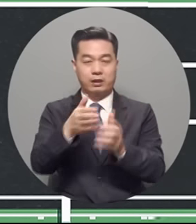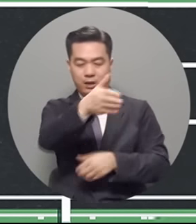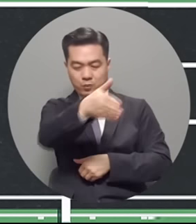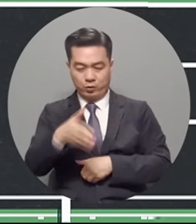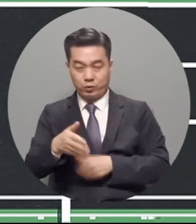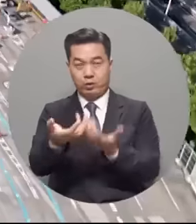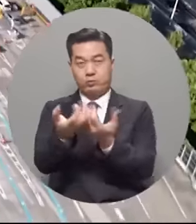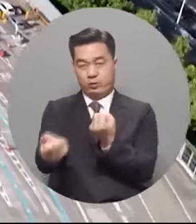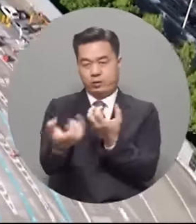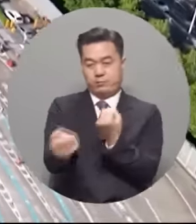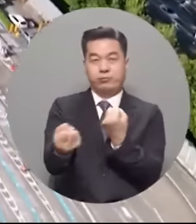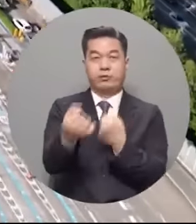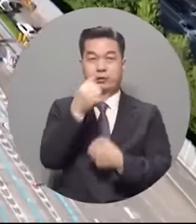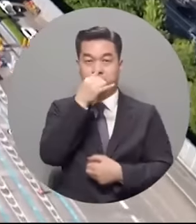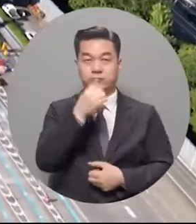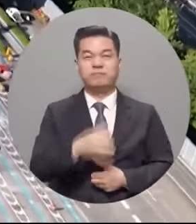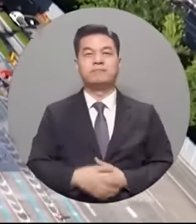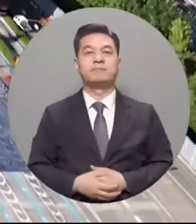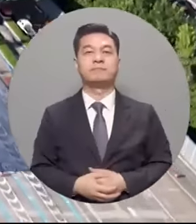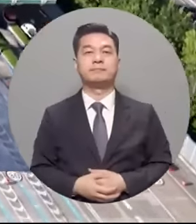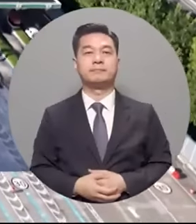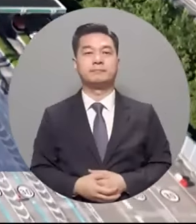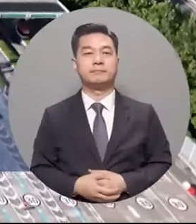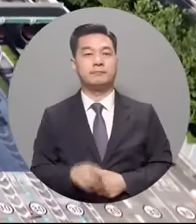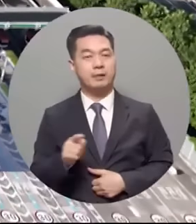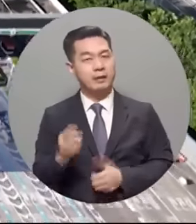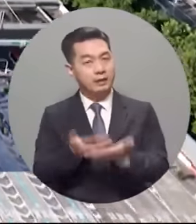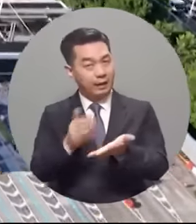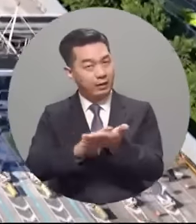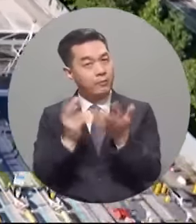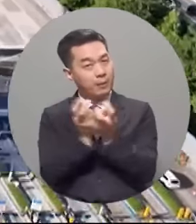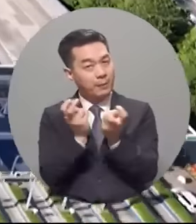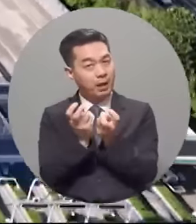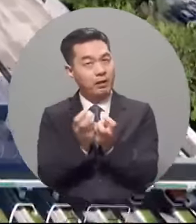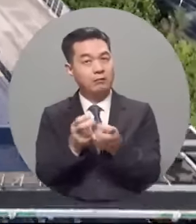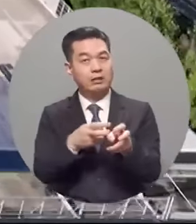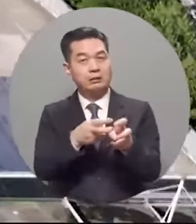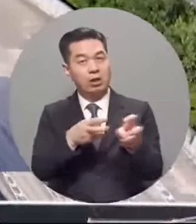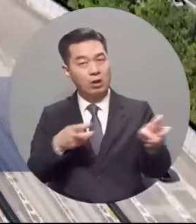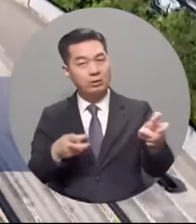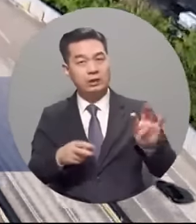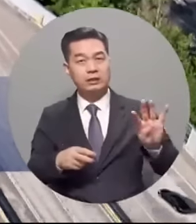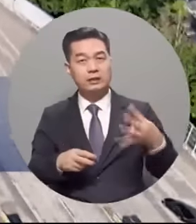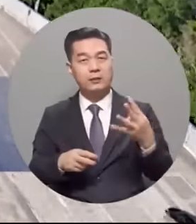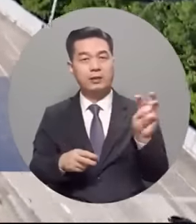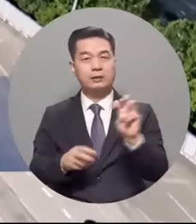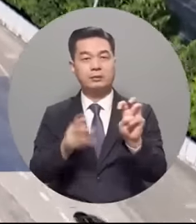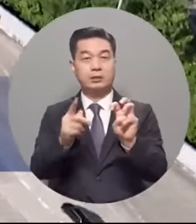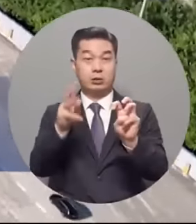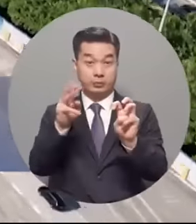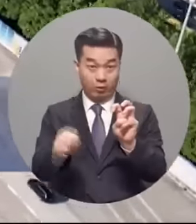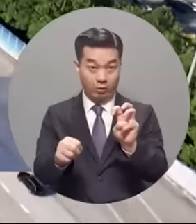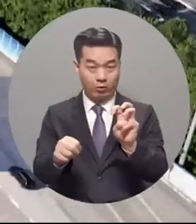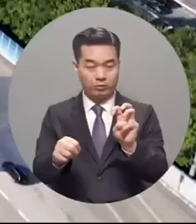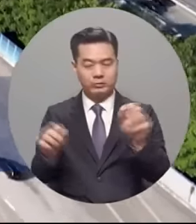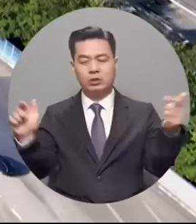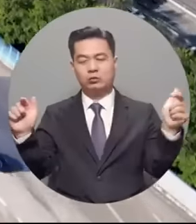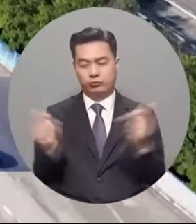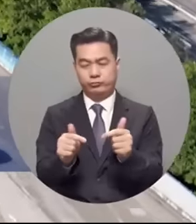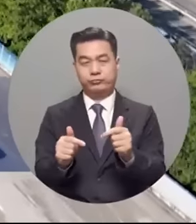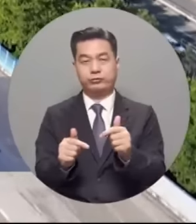바꾸기로 했습니다. 이 개선 대책을 통해 상습 정체 길이 430km를